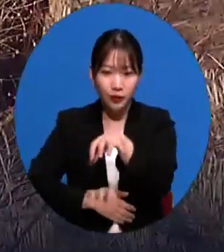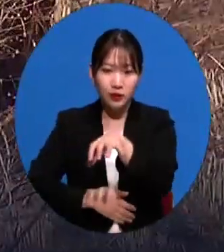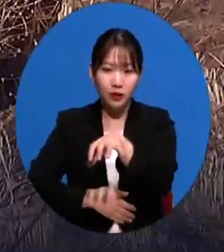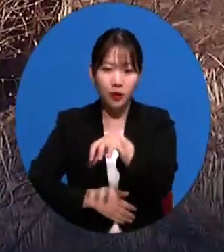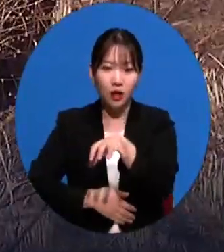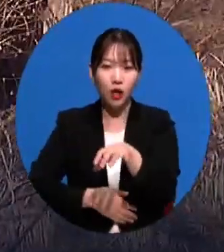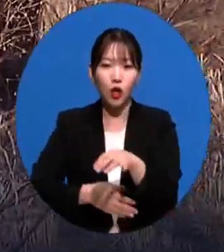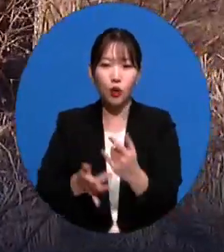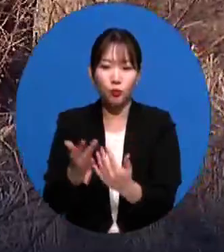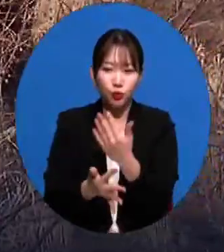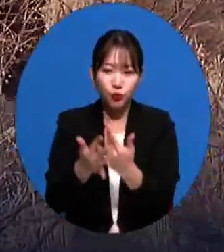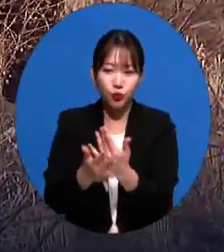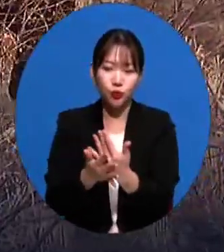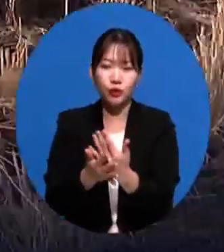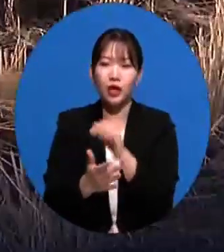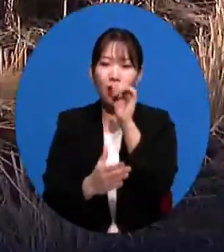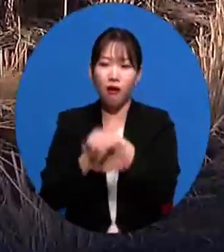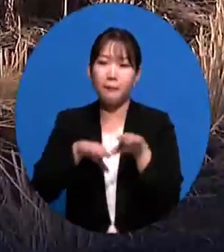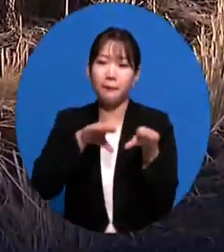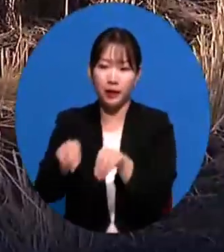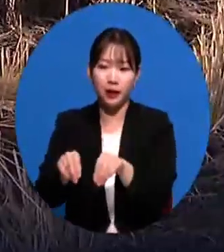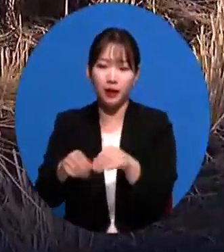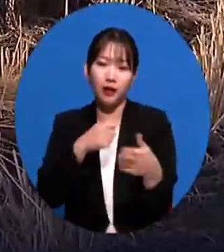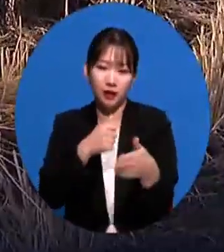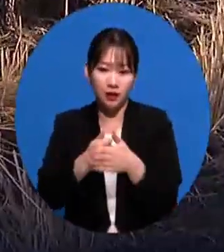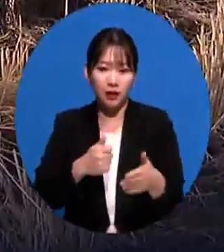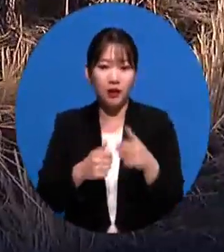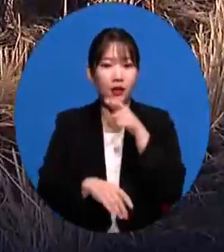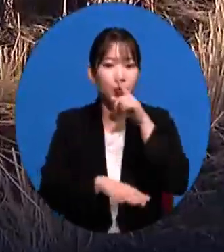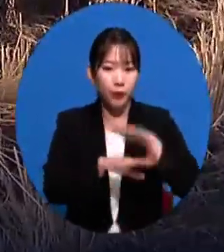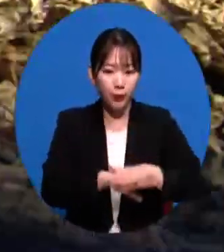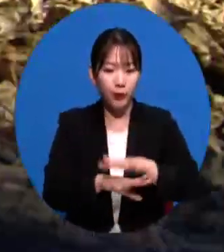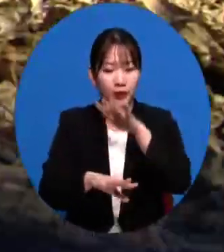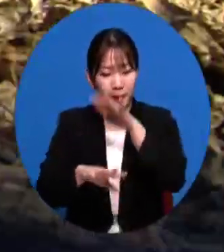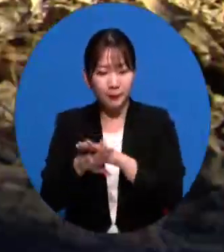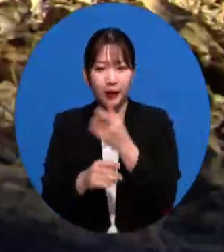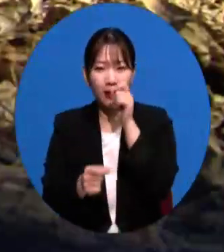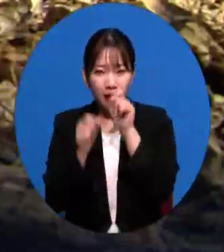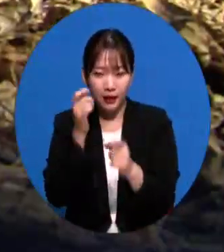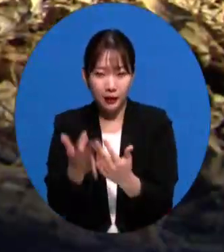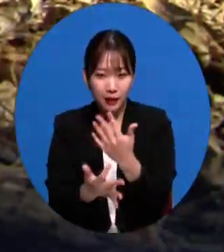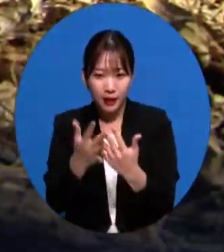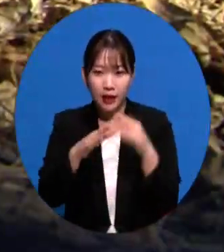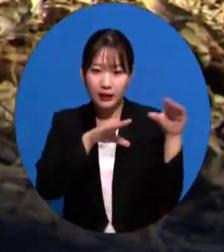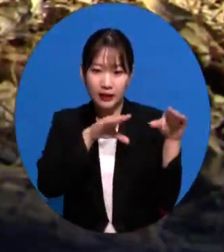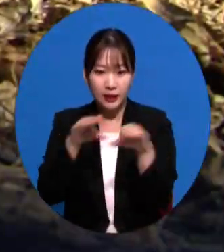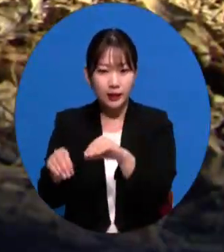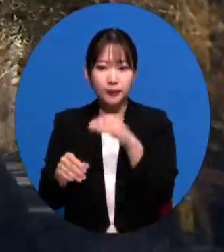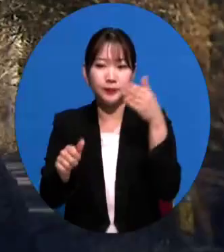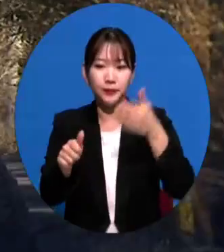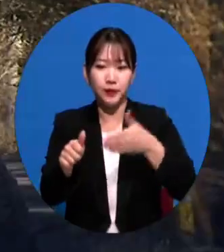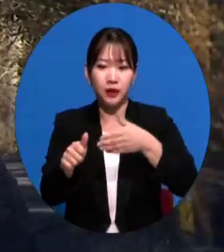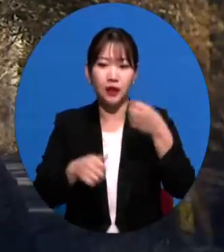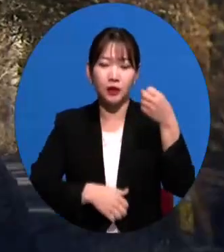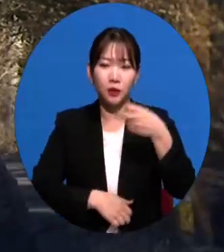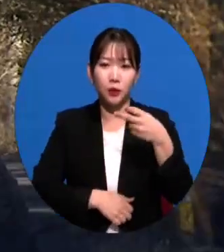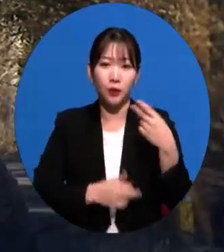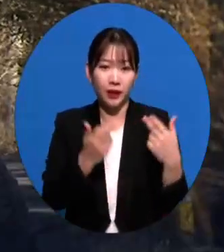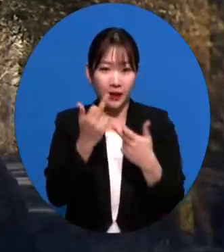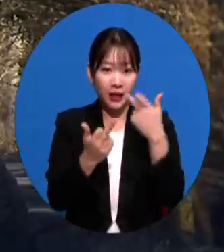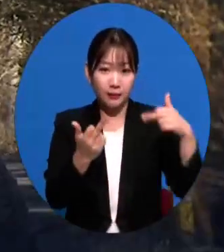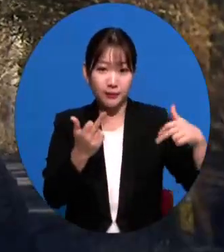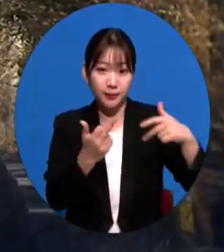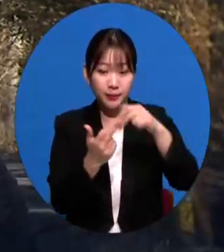인접지에서 불로기 허가가 금지됨에 따라 논밭두렁 소각을 금지해 주시고